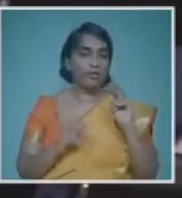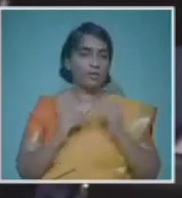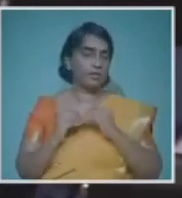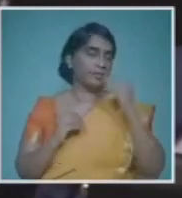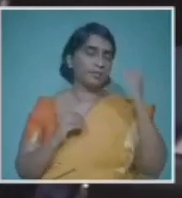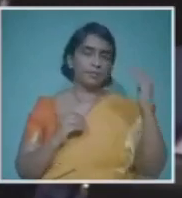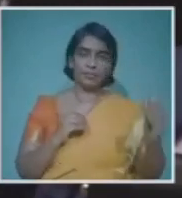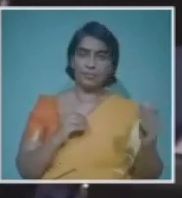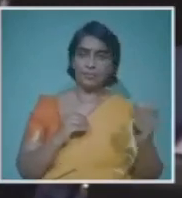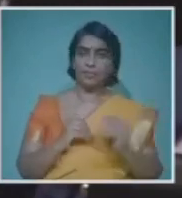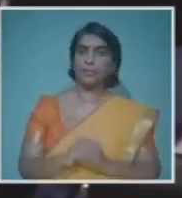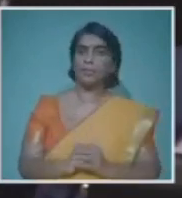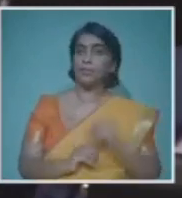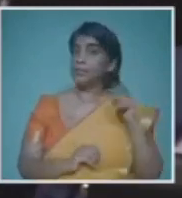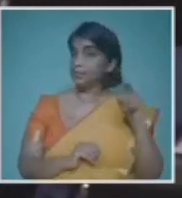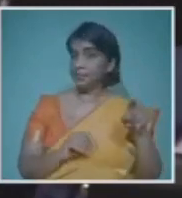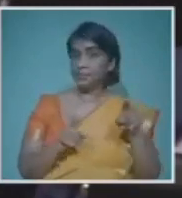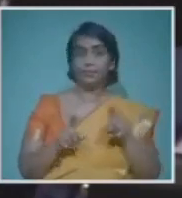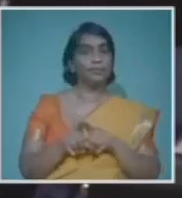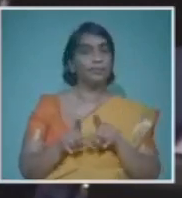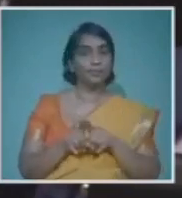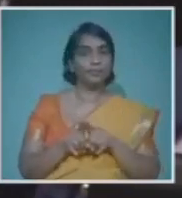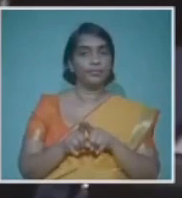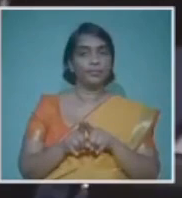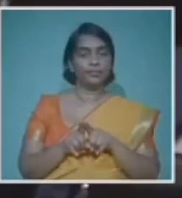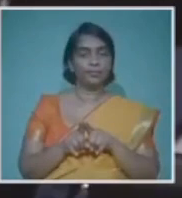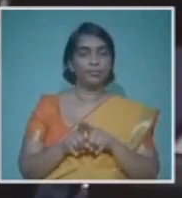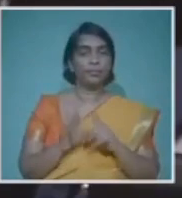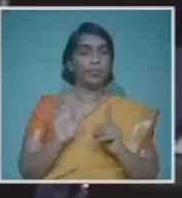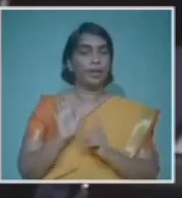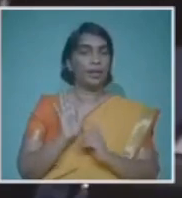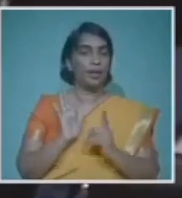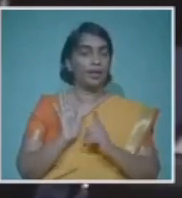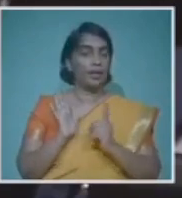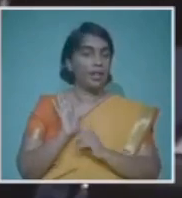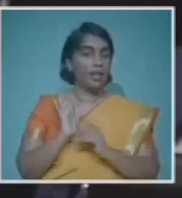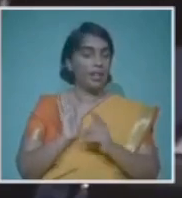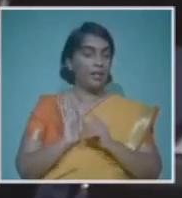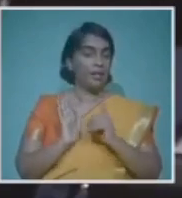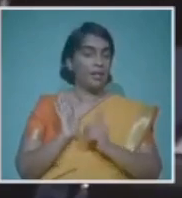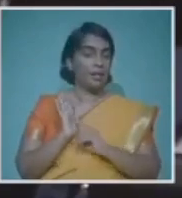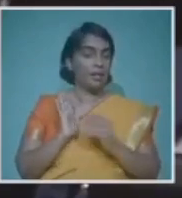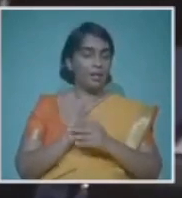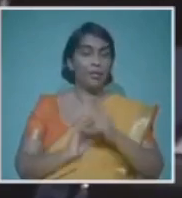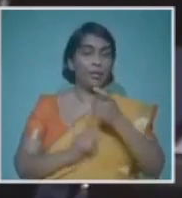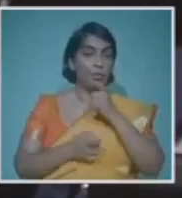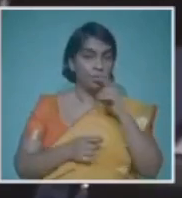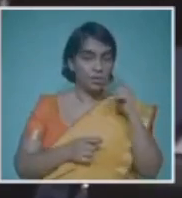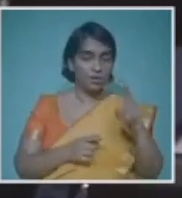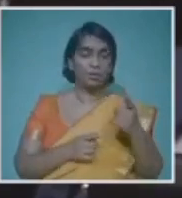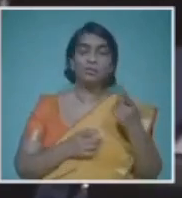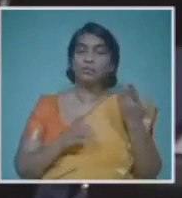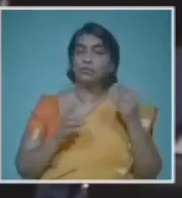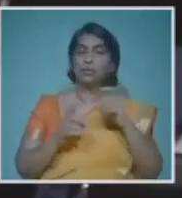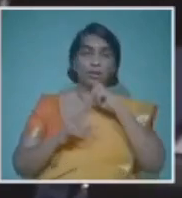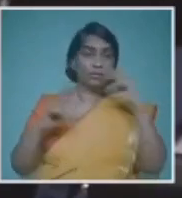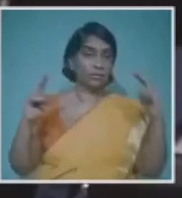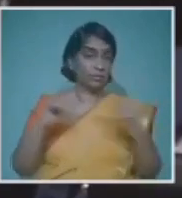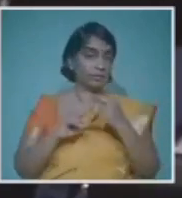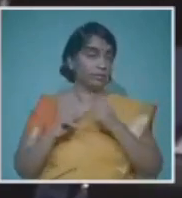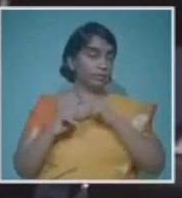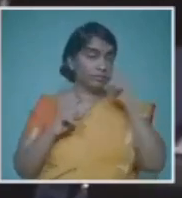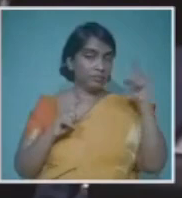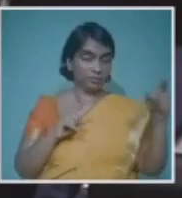වෙනවා. ඒ වගේම කම්කරු විනිශ්චය සභාවක නඩුවක් ශ්‍රේෂ්ඨාධිකරණය දක්වා